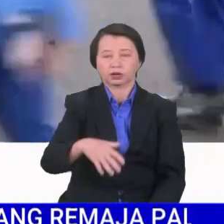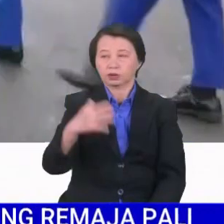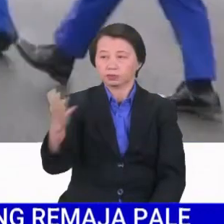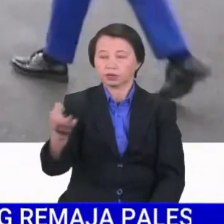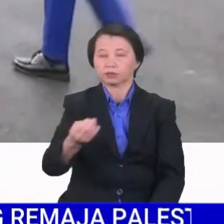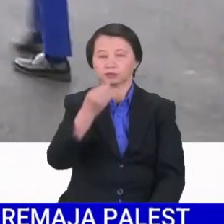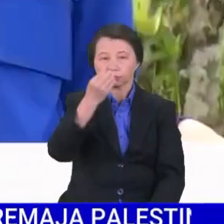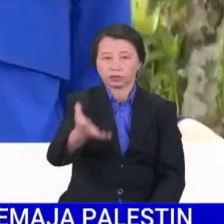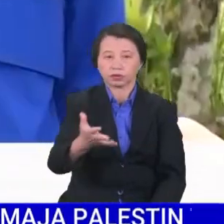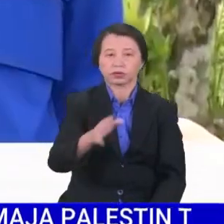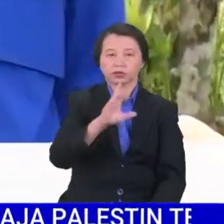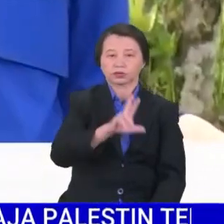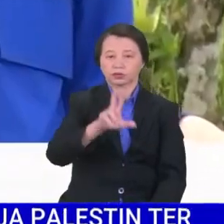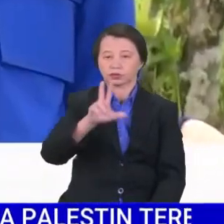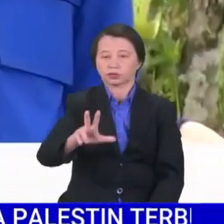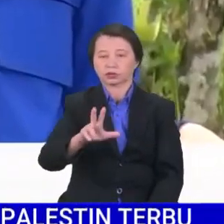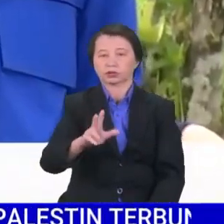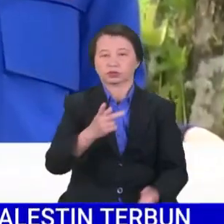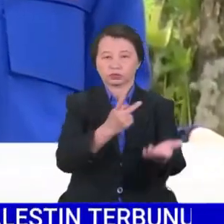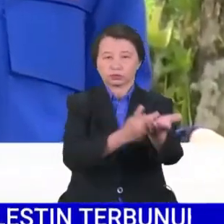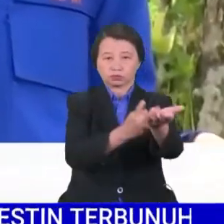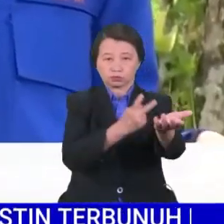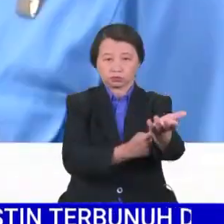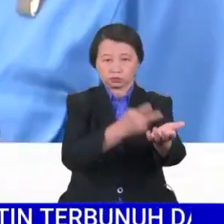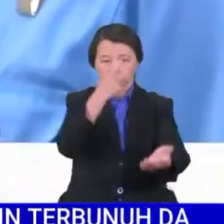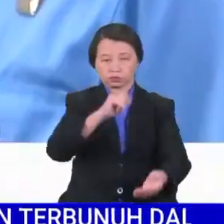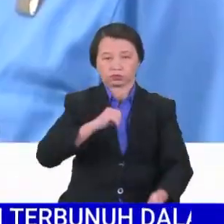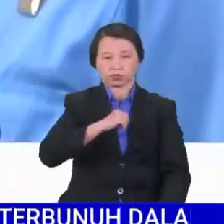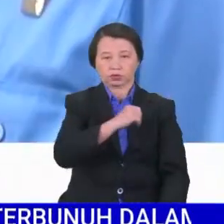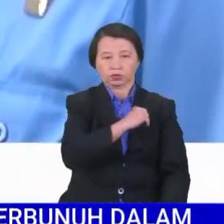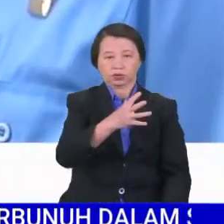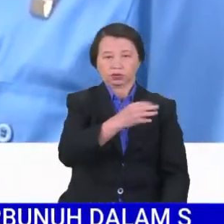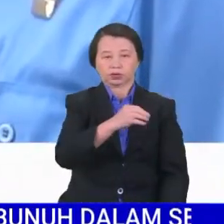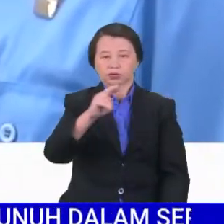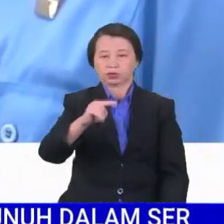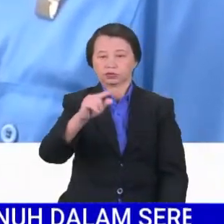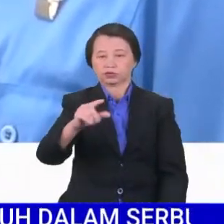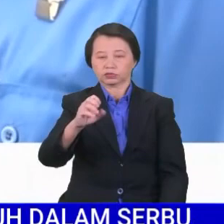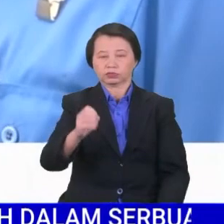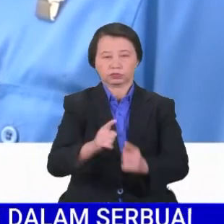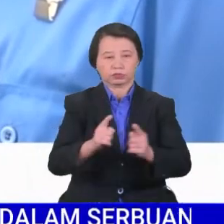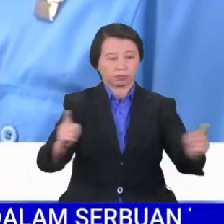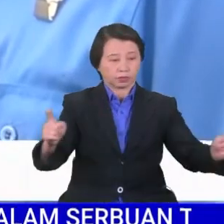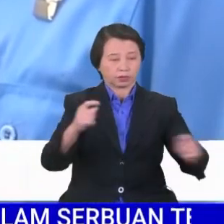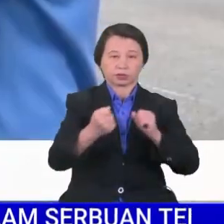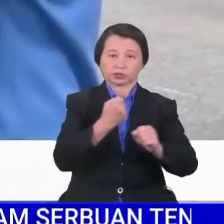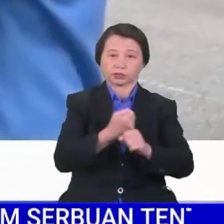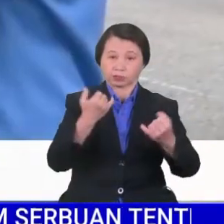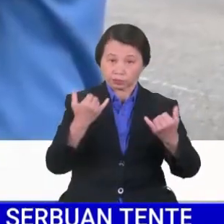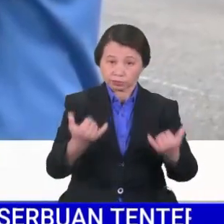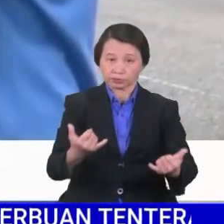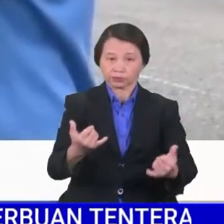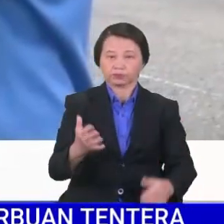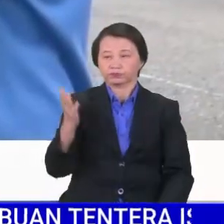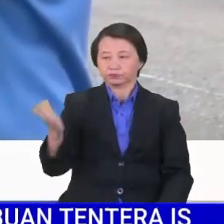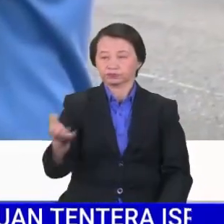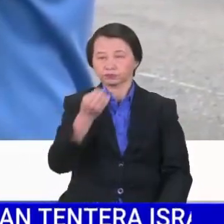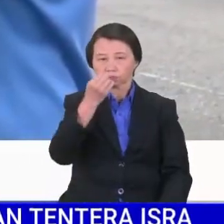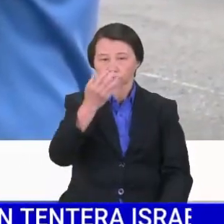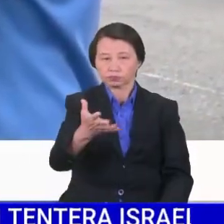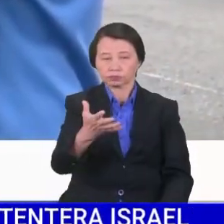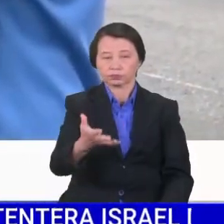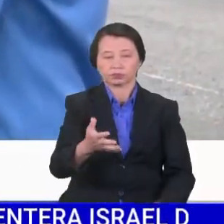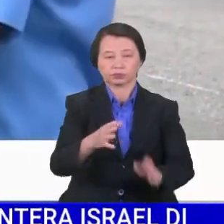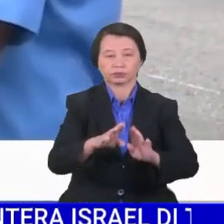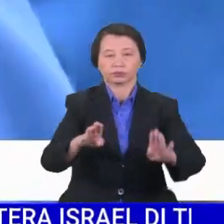telah merancang sebanyak 33 kursus bagi anggota dan Njo sepanjang tahun ini beliau meminta demikian kepada pemerintah